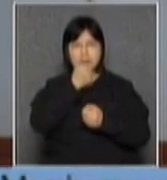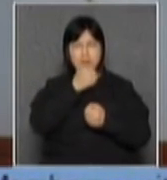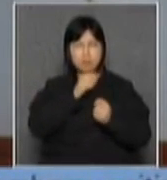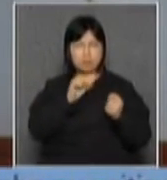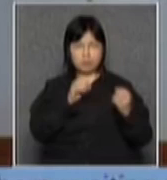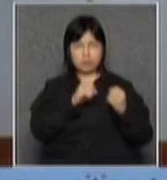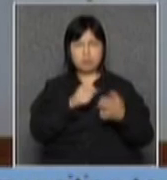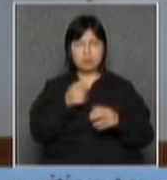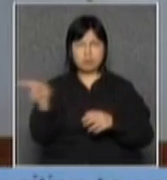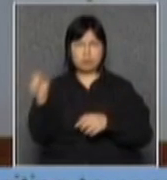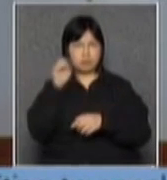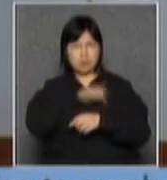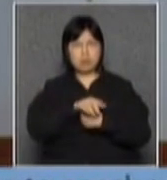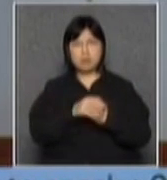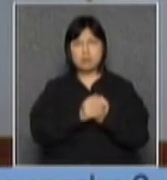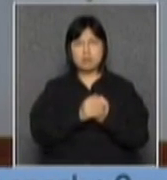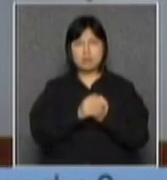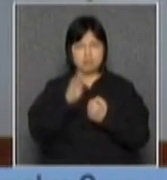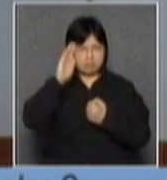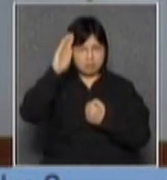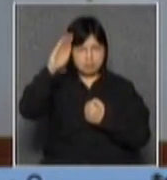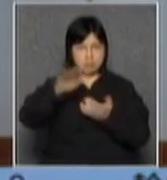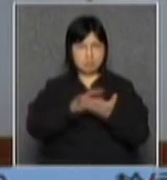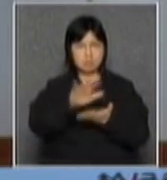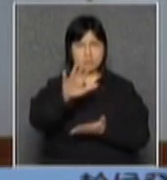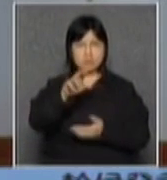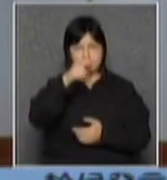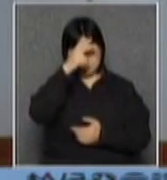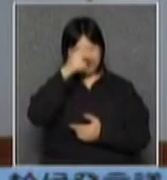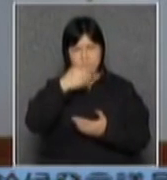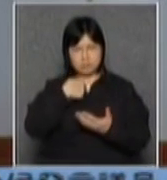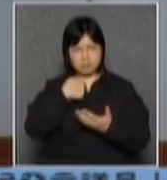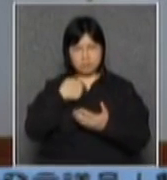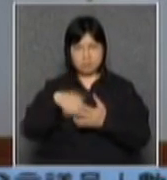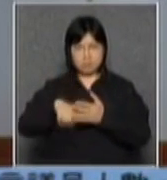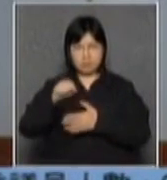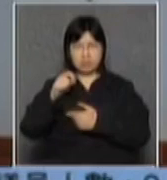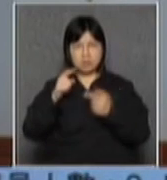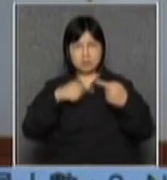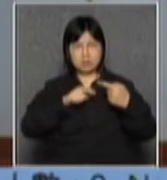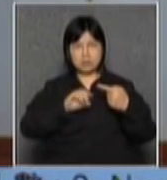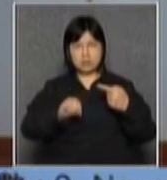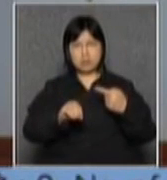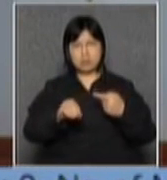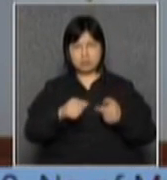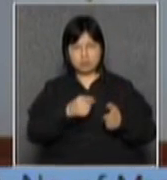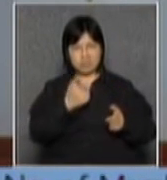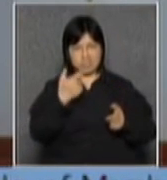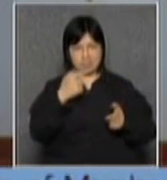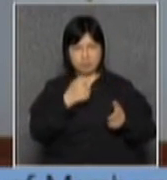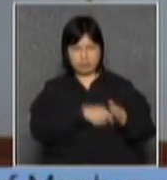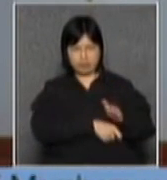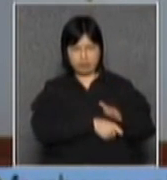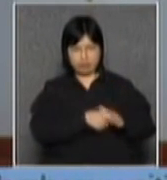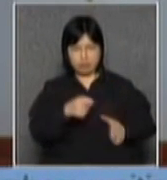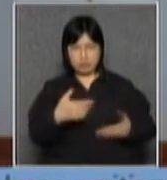示。未來五年，政府需動用1000億元儲備，即現